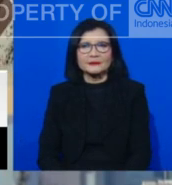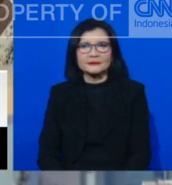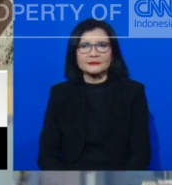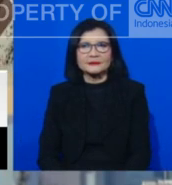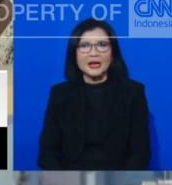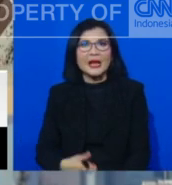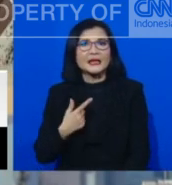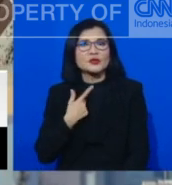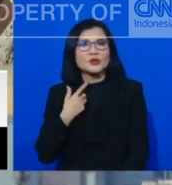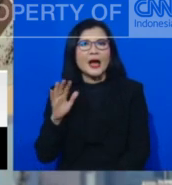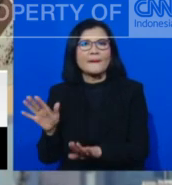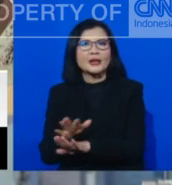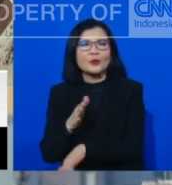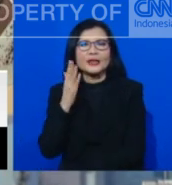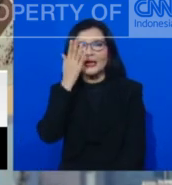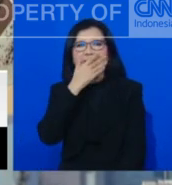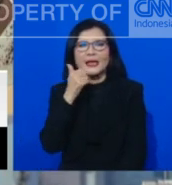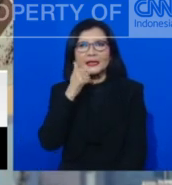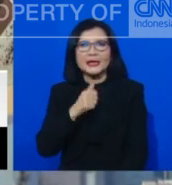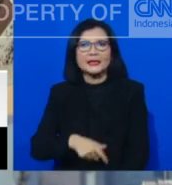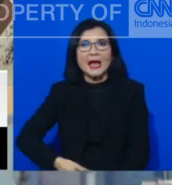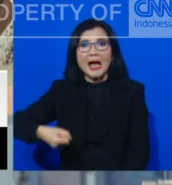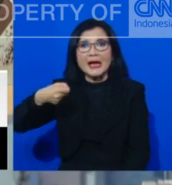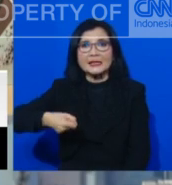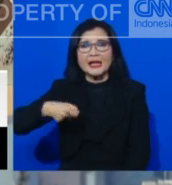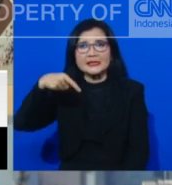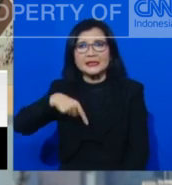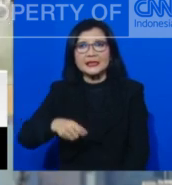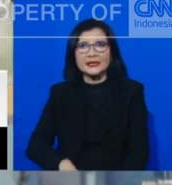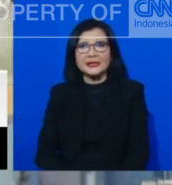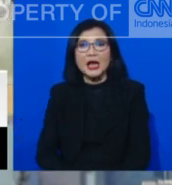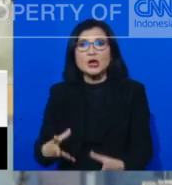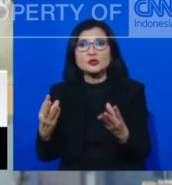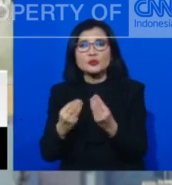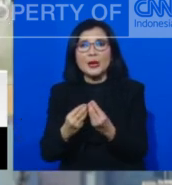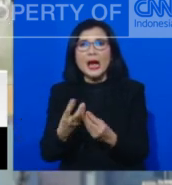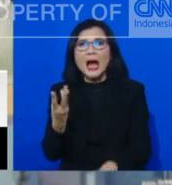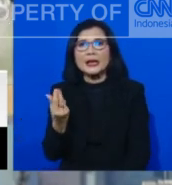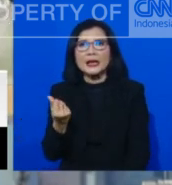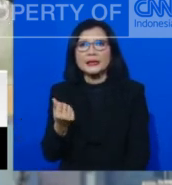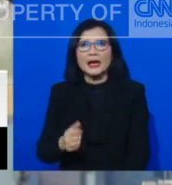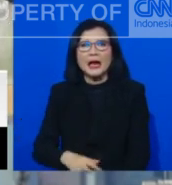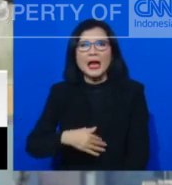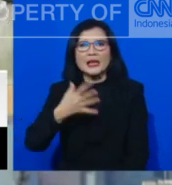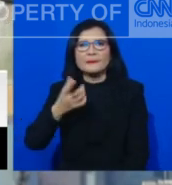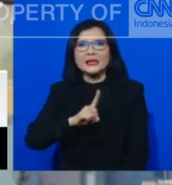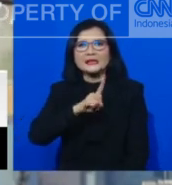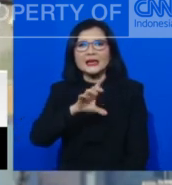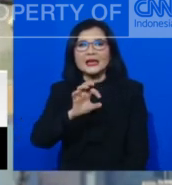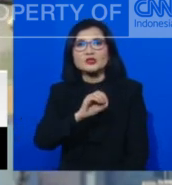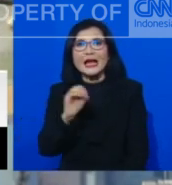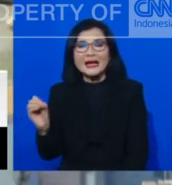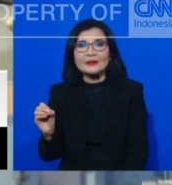perawatan kecantikan dan tahun ini tas Hadiah itu sebanyak seharganya tuh melebihi 100.000